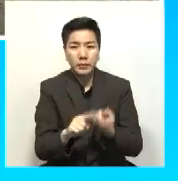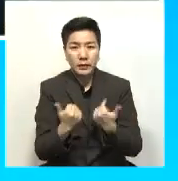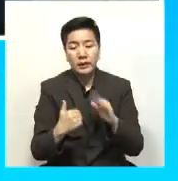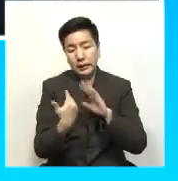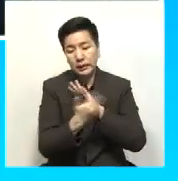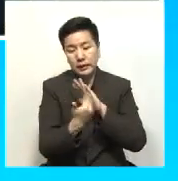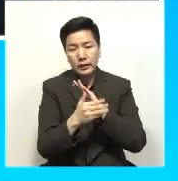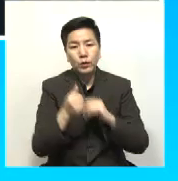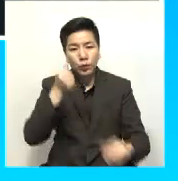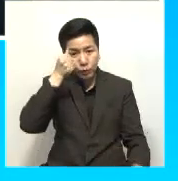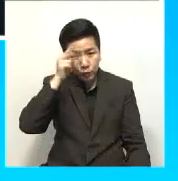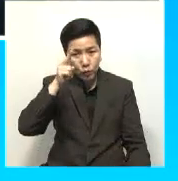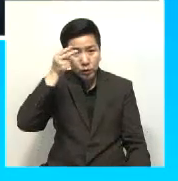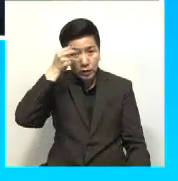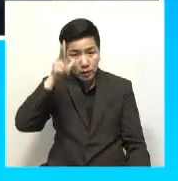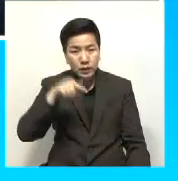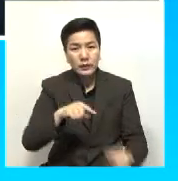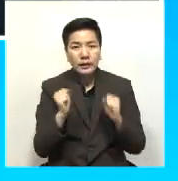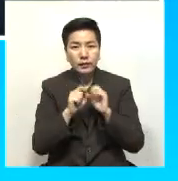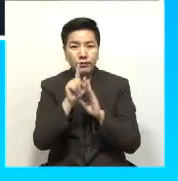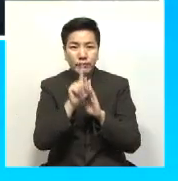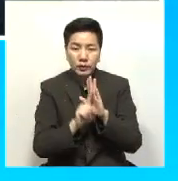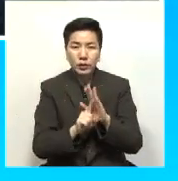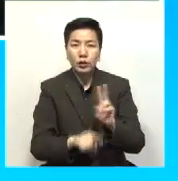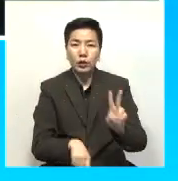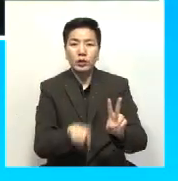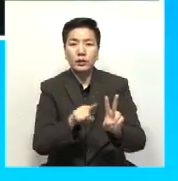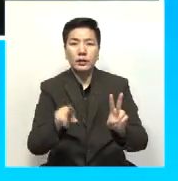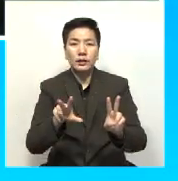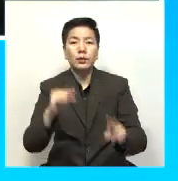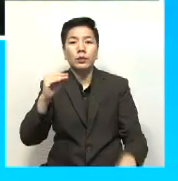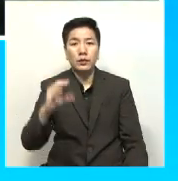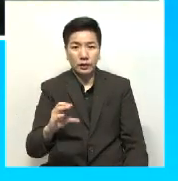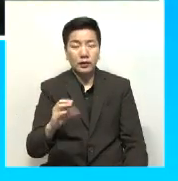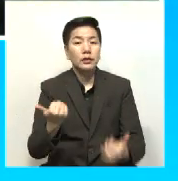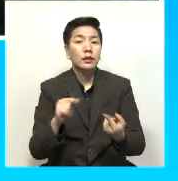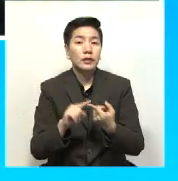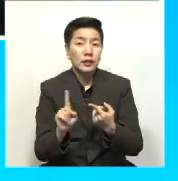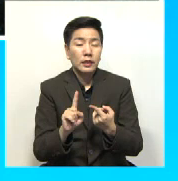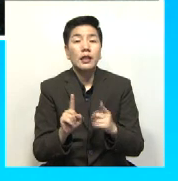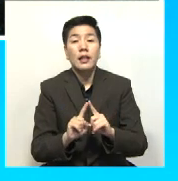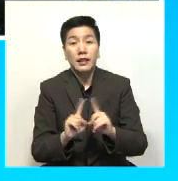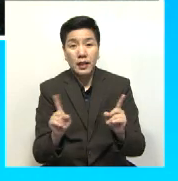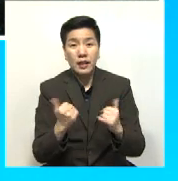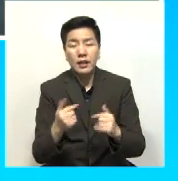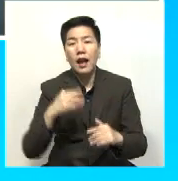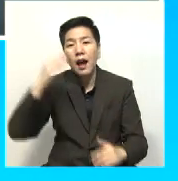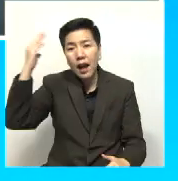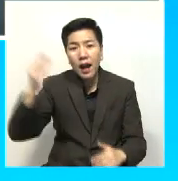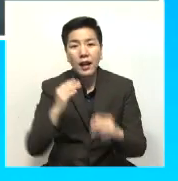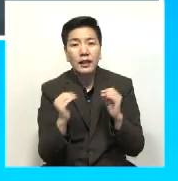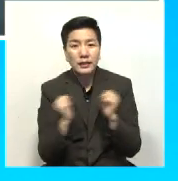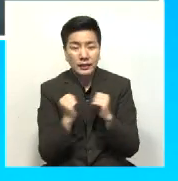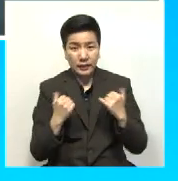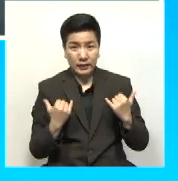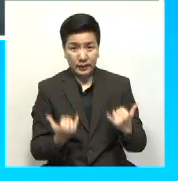างภาคอีสานในระยะ2-3 วันข้างหน้าเนี่ยอุณหภูมิจะลดลงประมาณ 2-3 องศาเซลเซียสแต่ว่าไอ้ลักษณะของลมหนาว